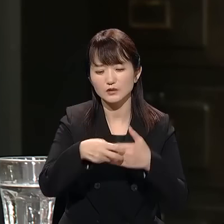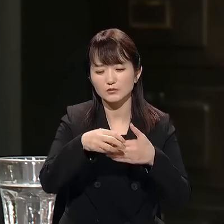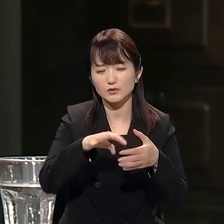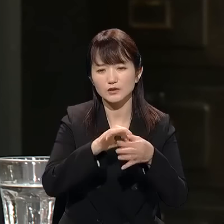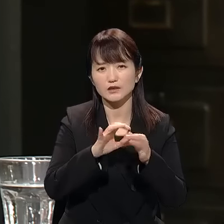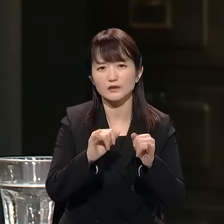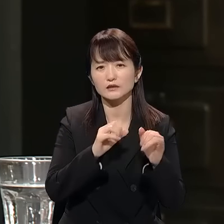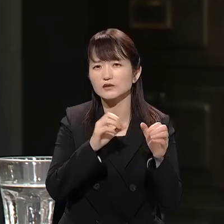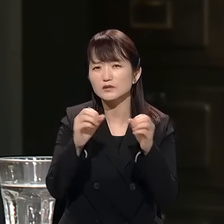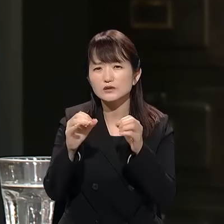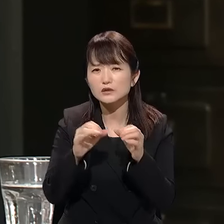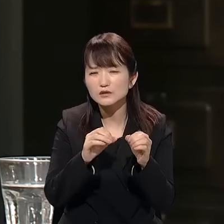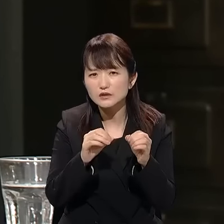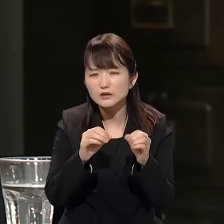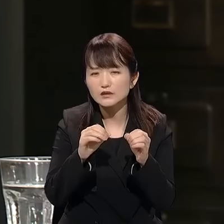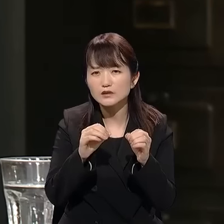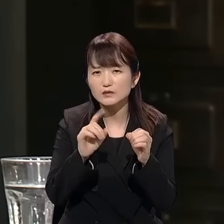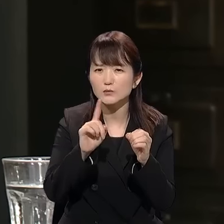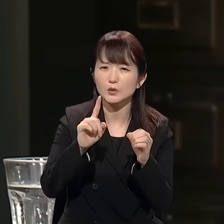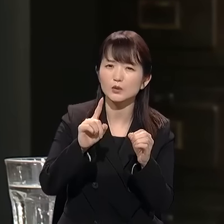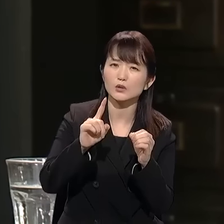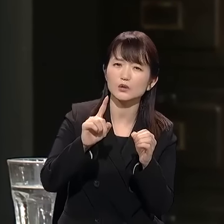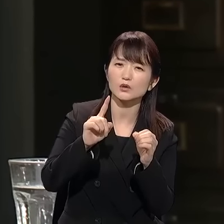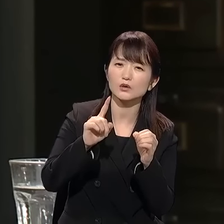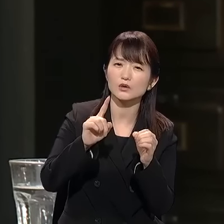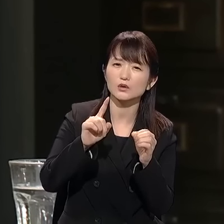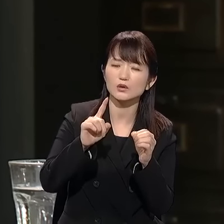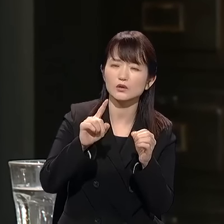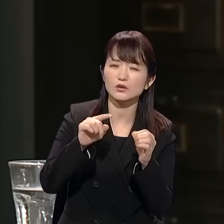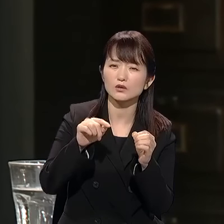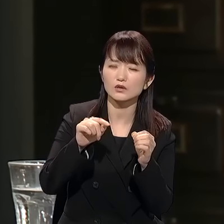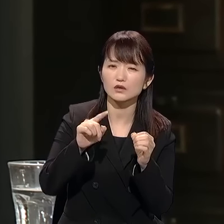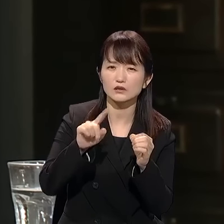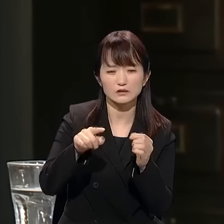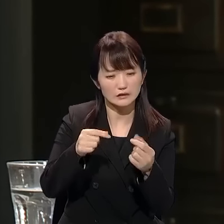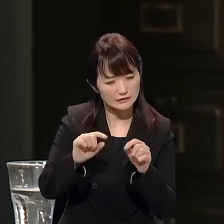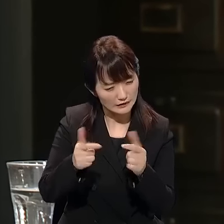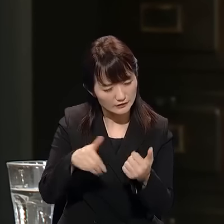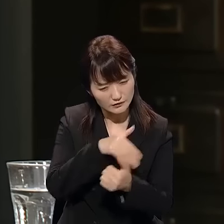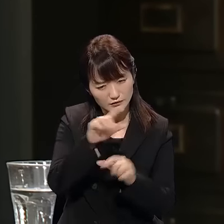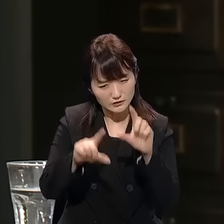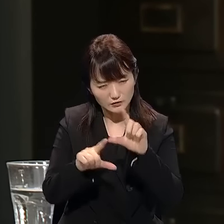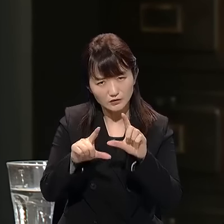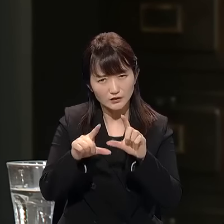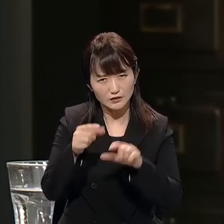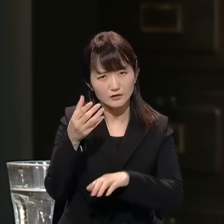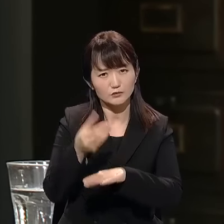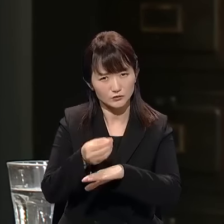대화에서 그렇지 아은 어 걸로 볼 수 있는 정황이 담겼습니다